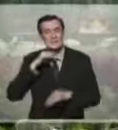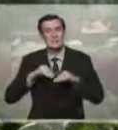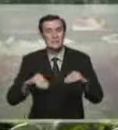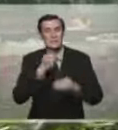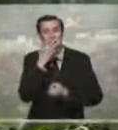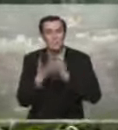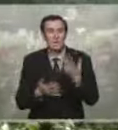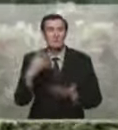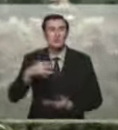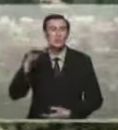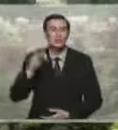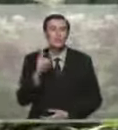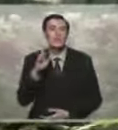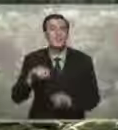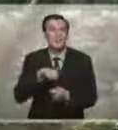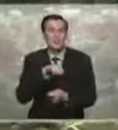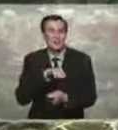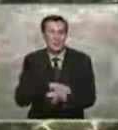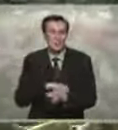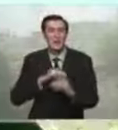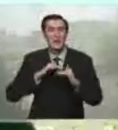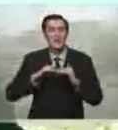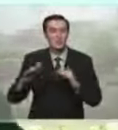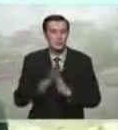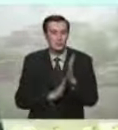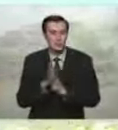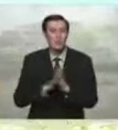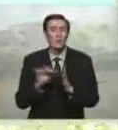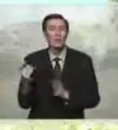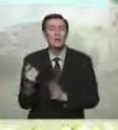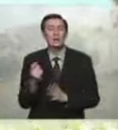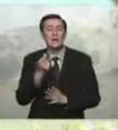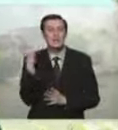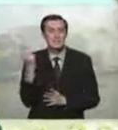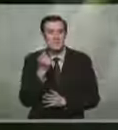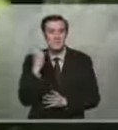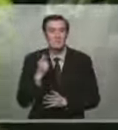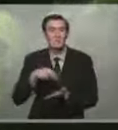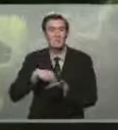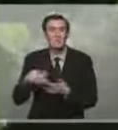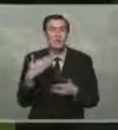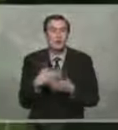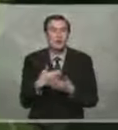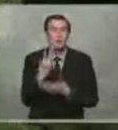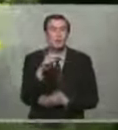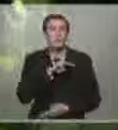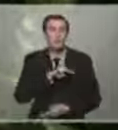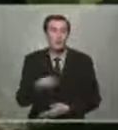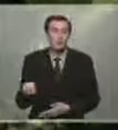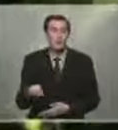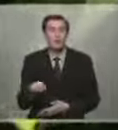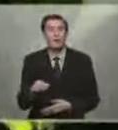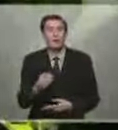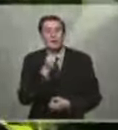цветами 40 тысяч квадратных метров газонов. У местных растениеводческих хозяйств закупили около 2 миллионов